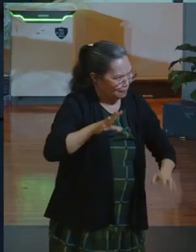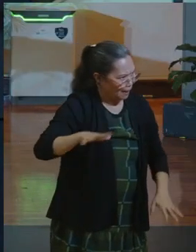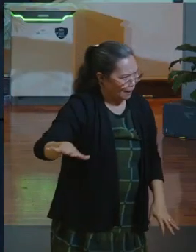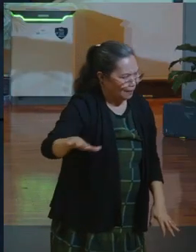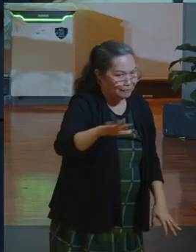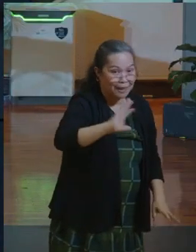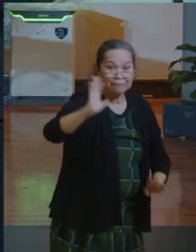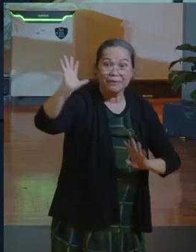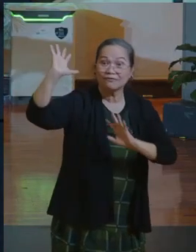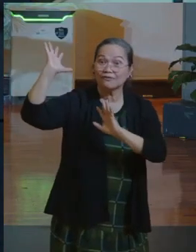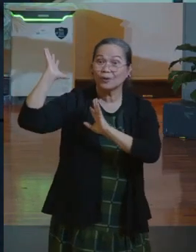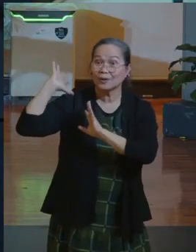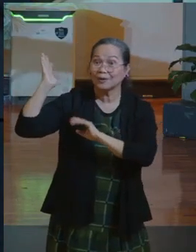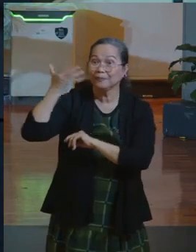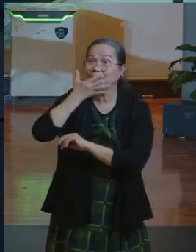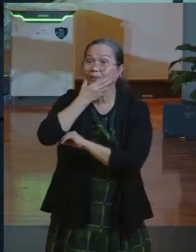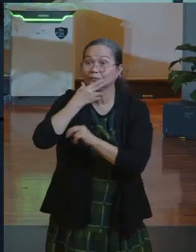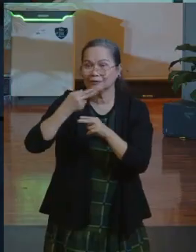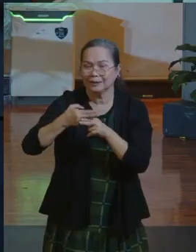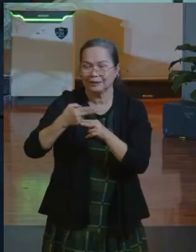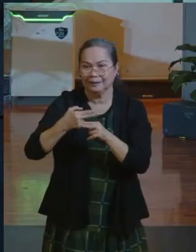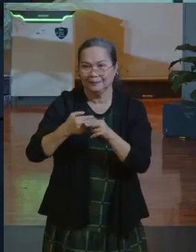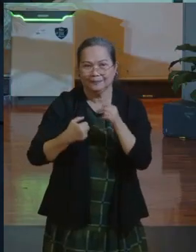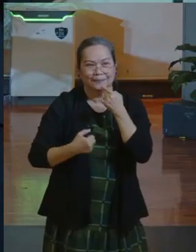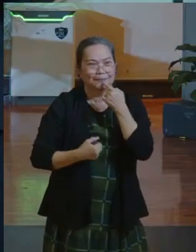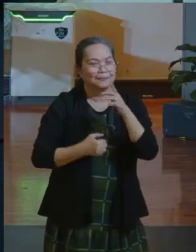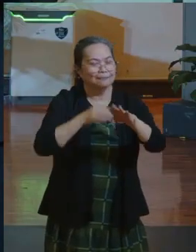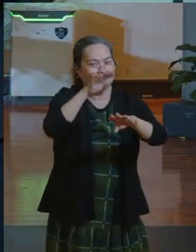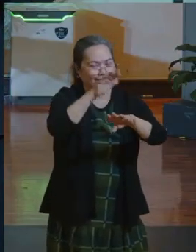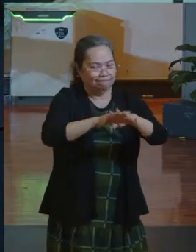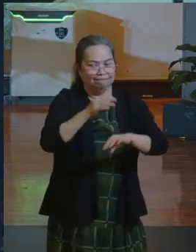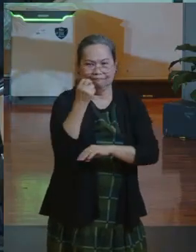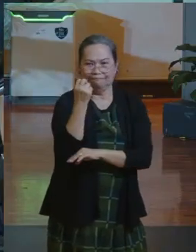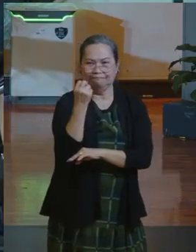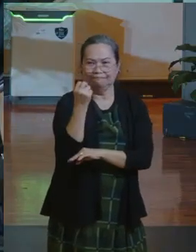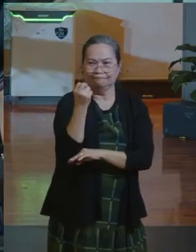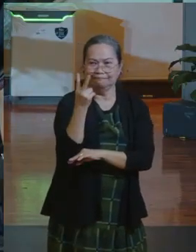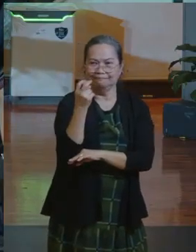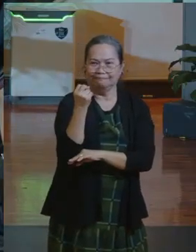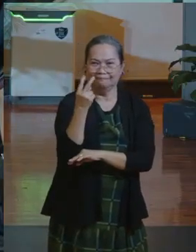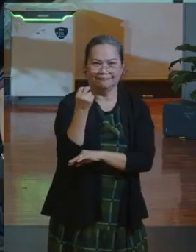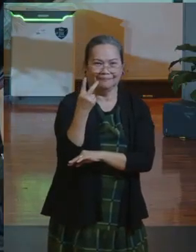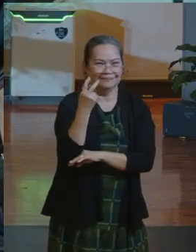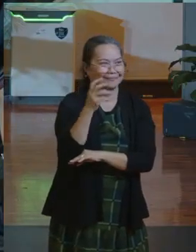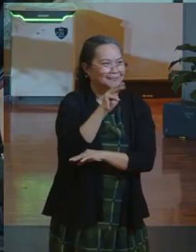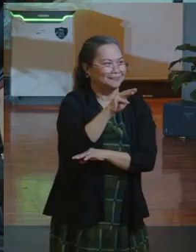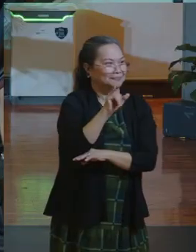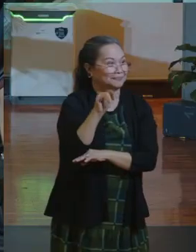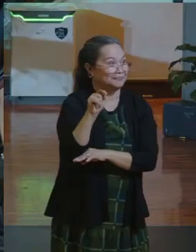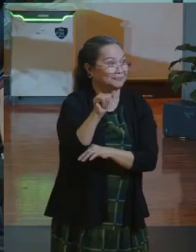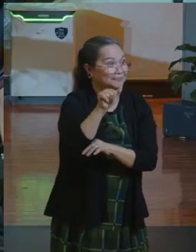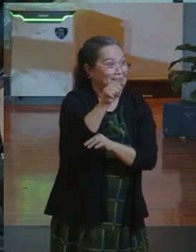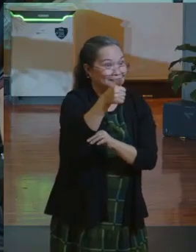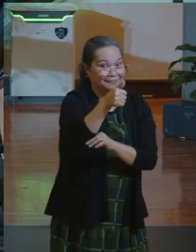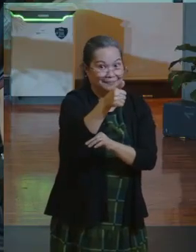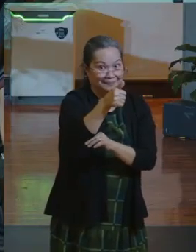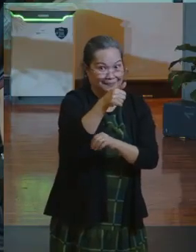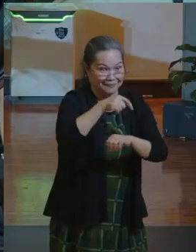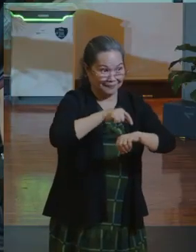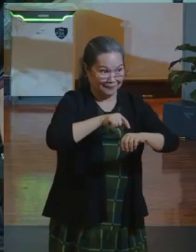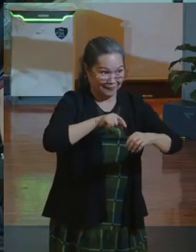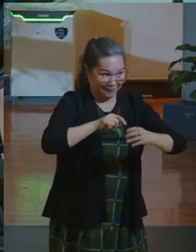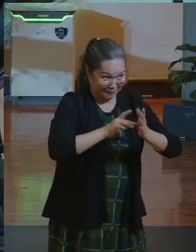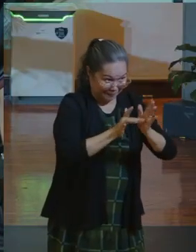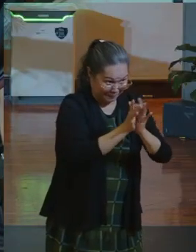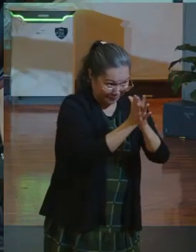nung panahon na yun. Tinawag po yung 12, nasa Matthew 10, verses